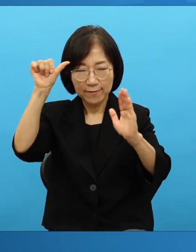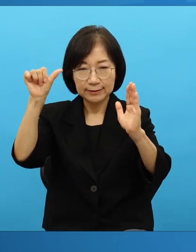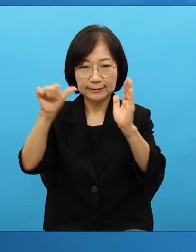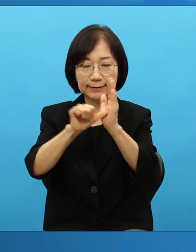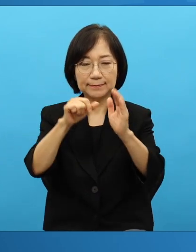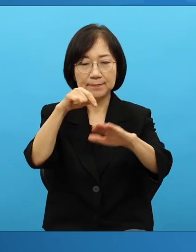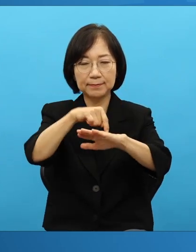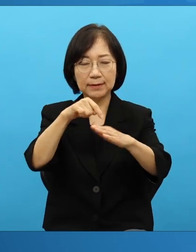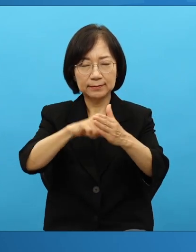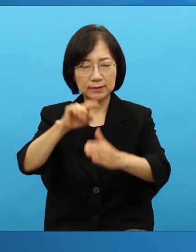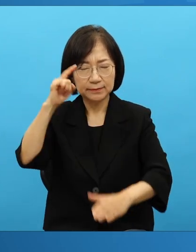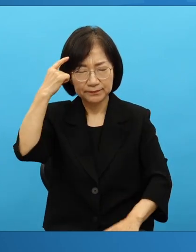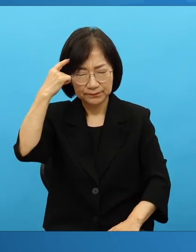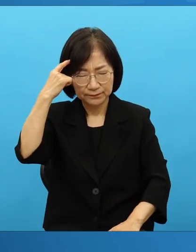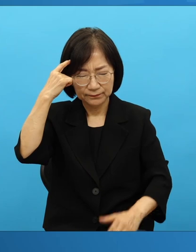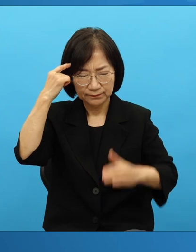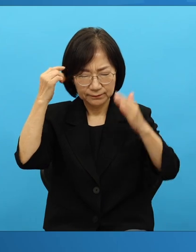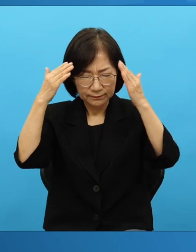这个圣殿建造圣殿下了怎样的决断呢？这是大卫一生的中心。